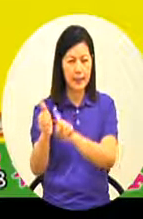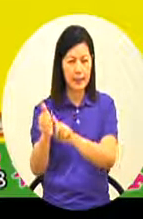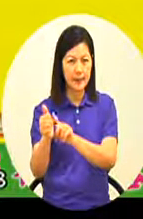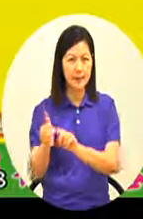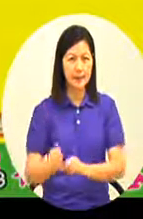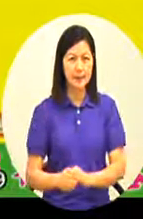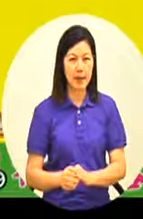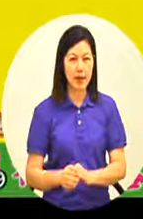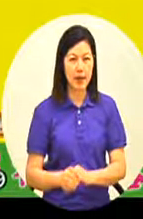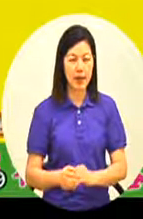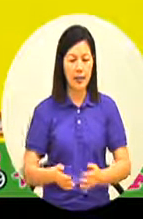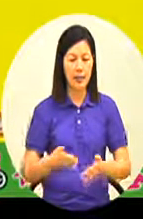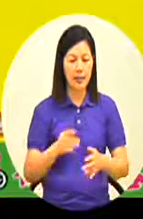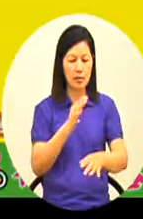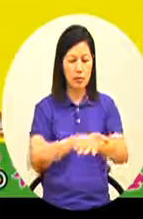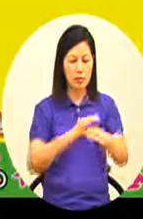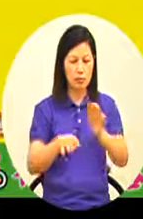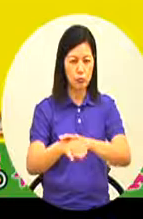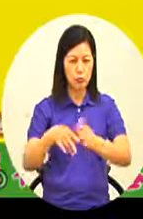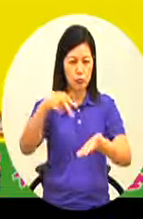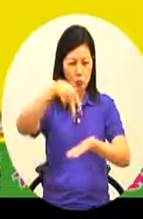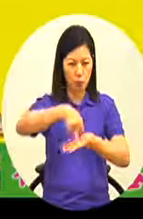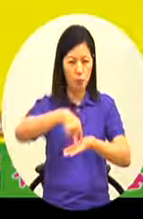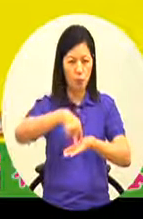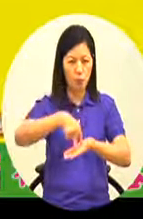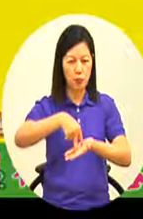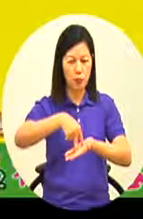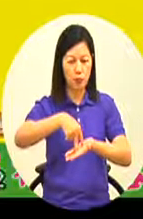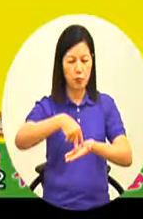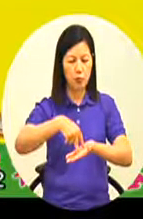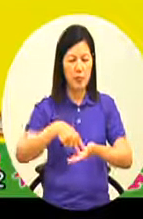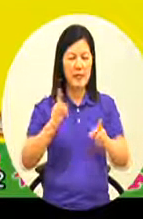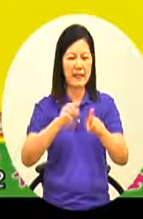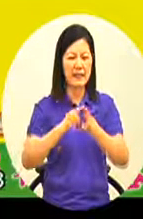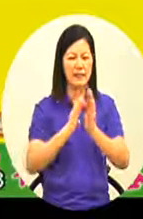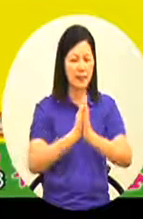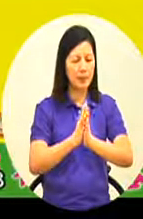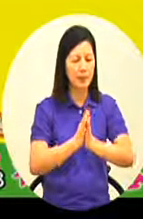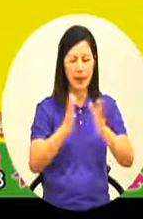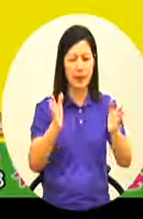就是要拱手立正，还是就不能跟着拜啦，意思就是安尼啦，